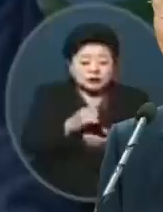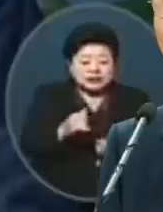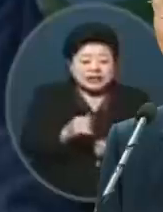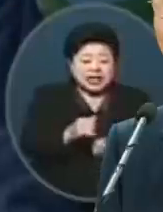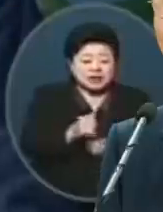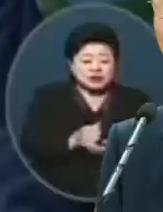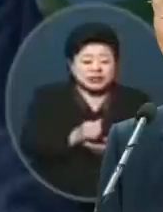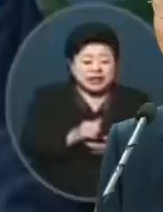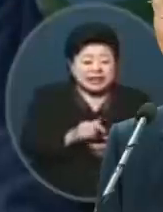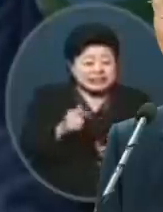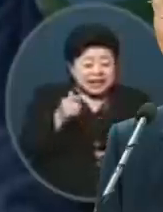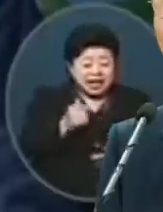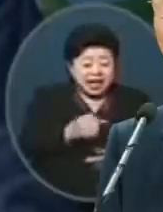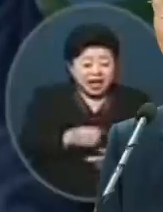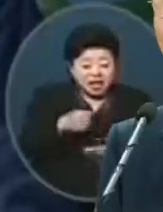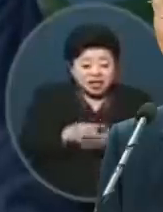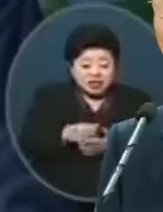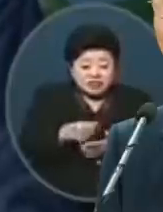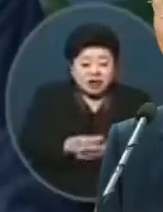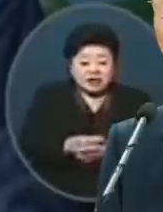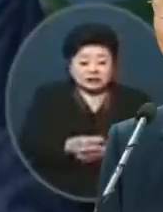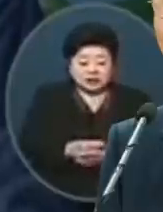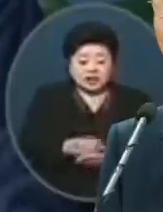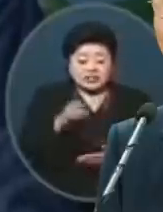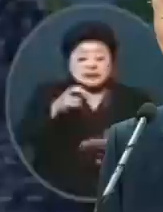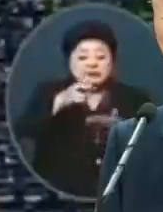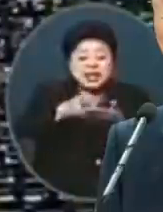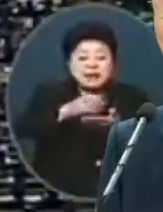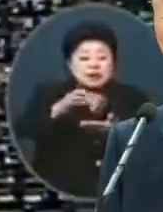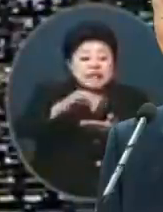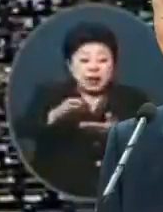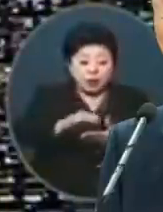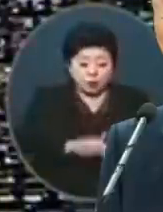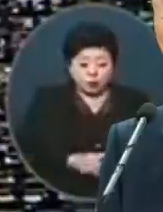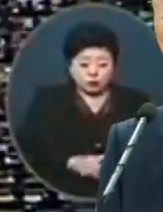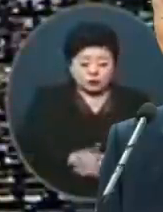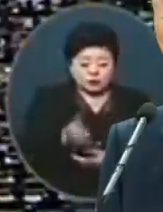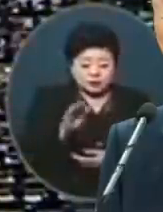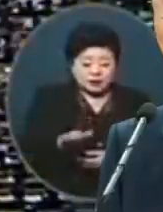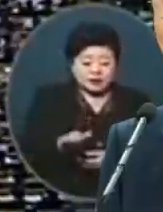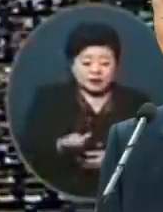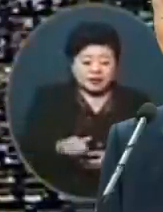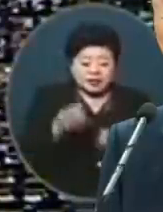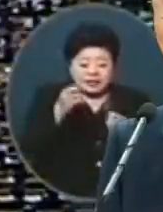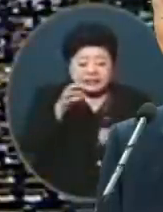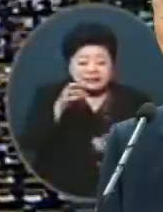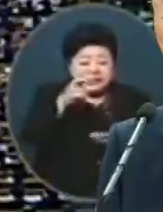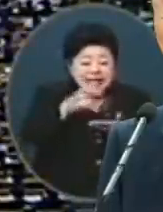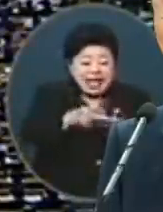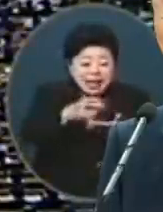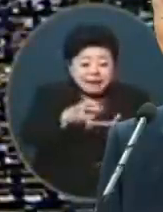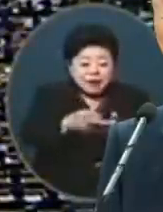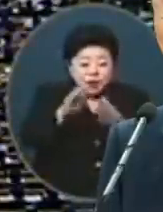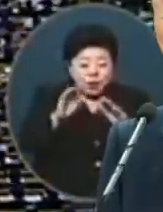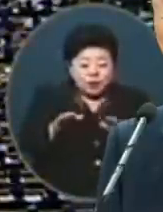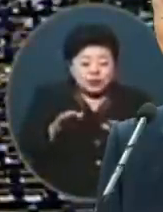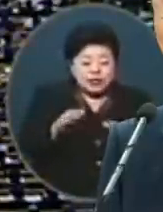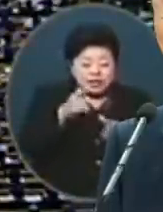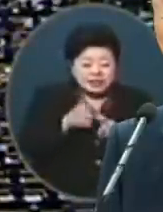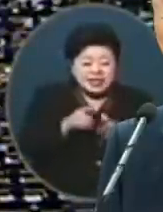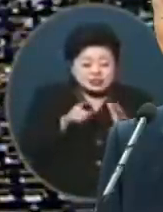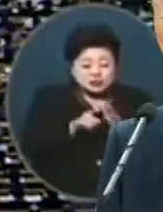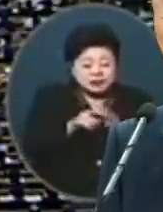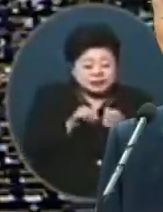죄인이 아니냐를 결정하는 도구로 사용될 수 있습니다. 그런데 이 십계명이 오늘날 우리 예수